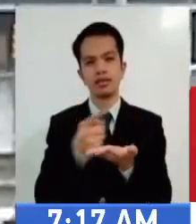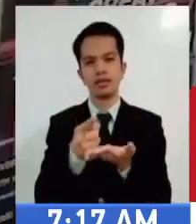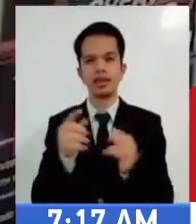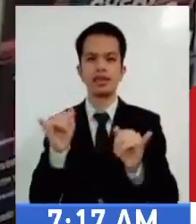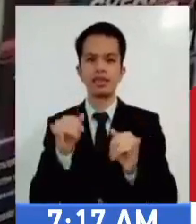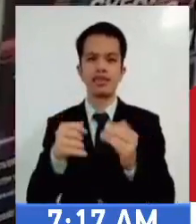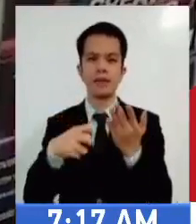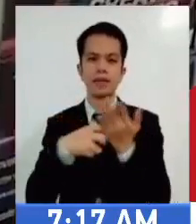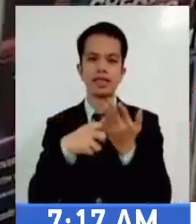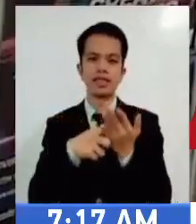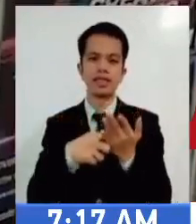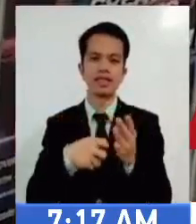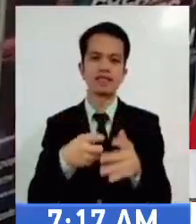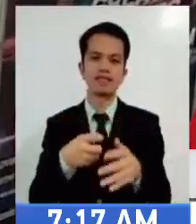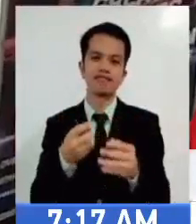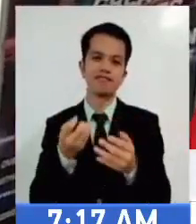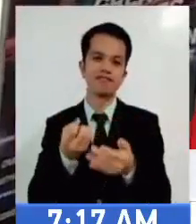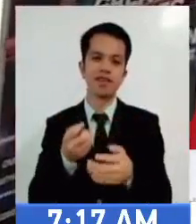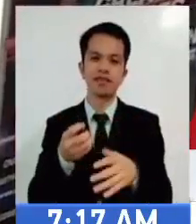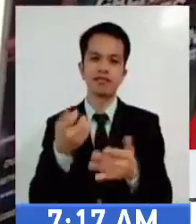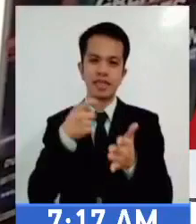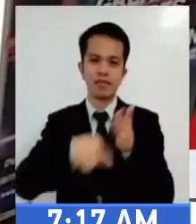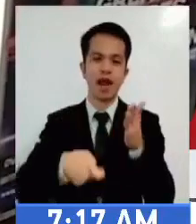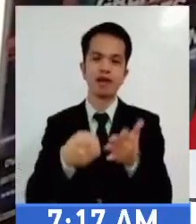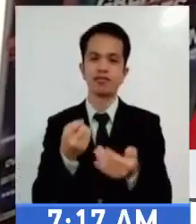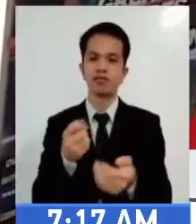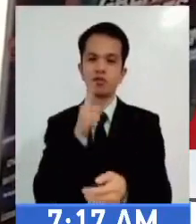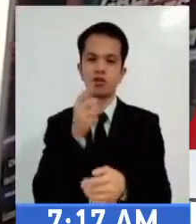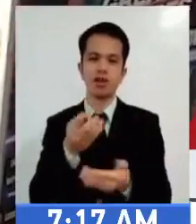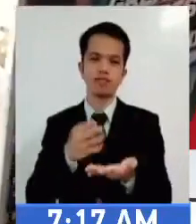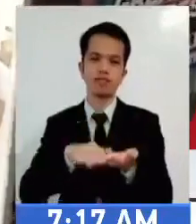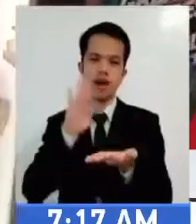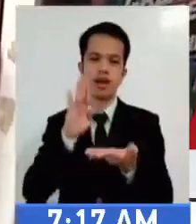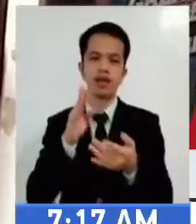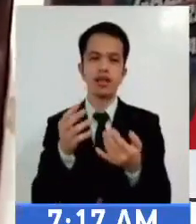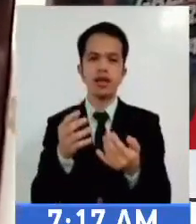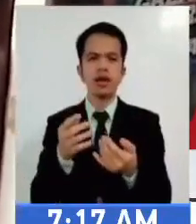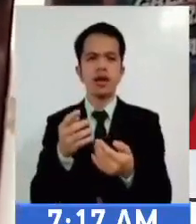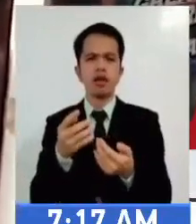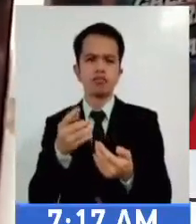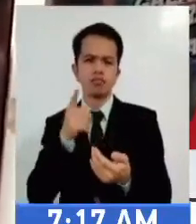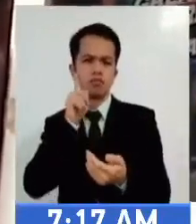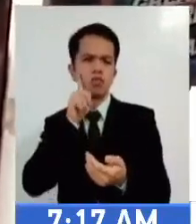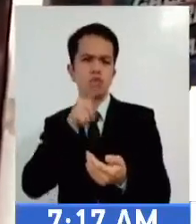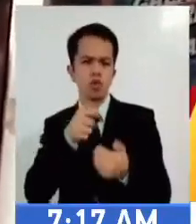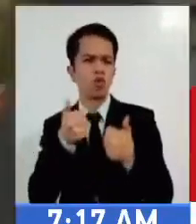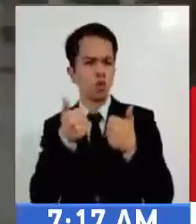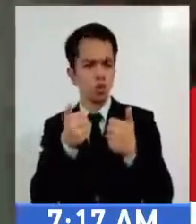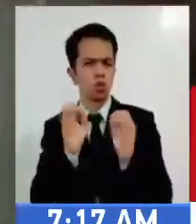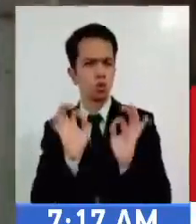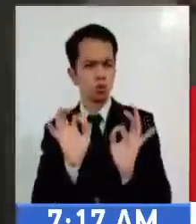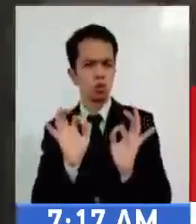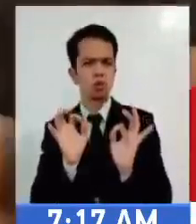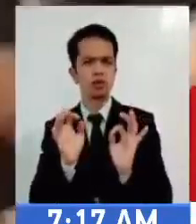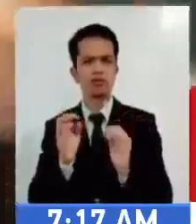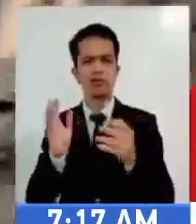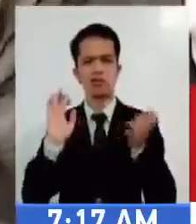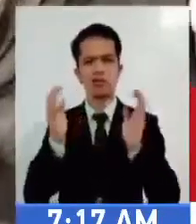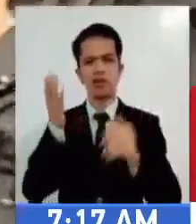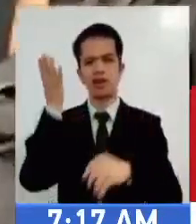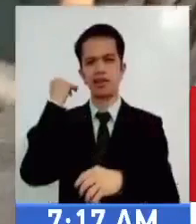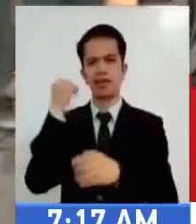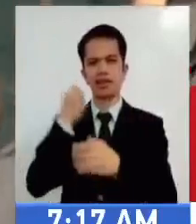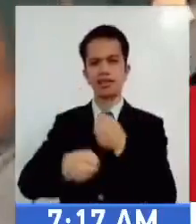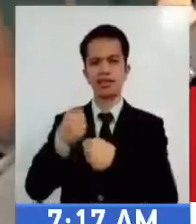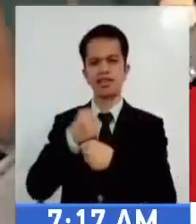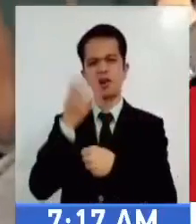Week. Smooth naman yung biyahe compared yung pag-uwi ko last year kasi COVID pa. Mas marami